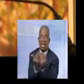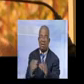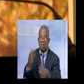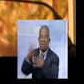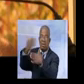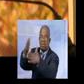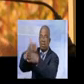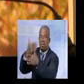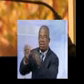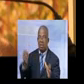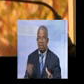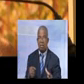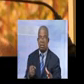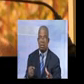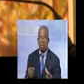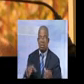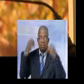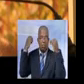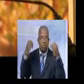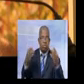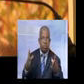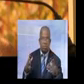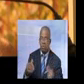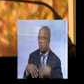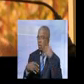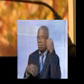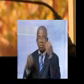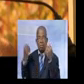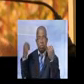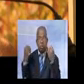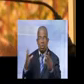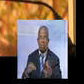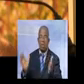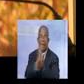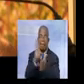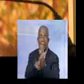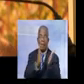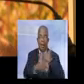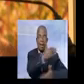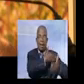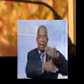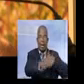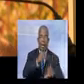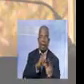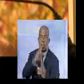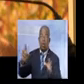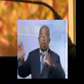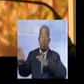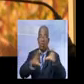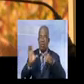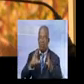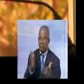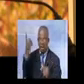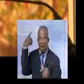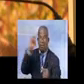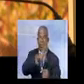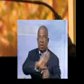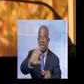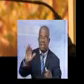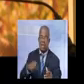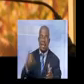6176 jugements supplétifs ont été établis en faveur des enfants vulnérables.